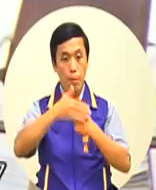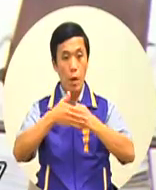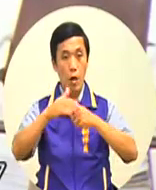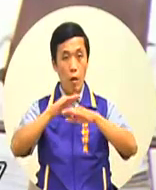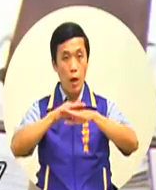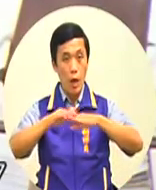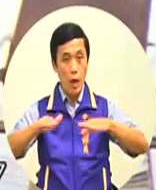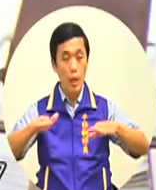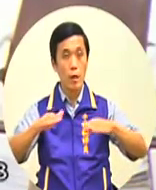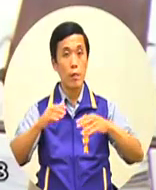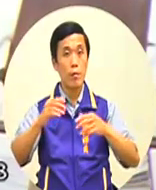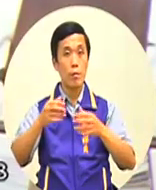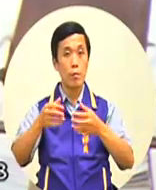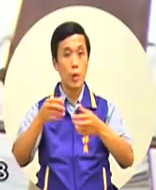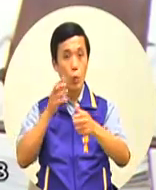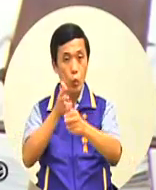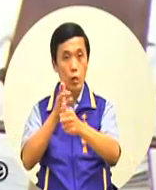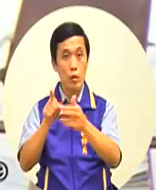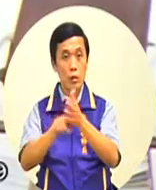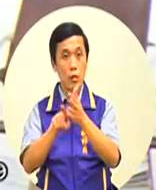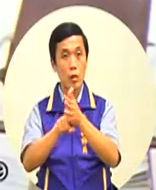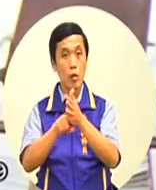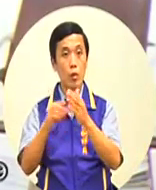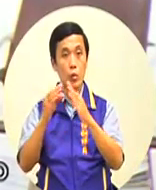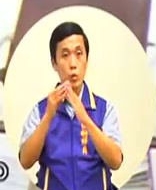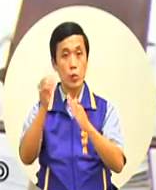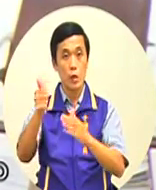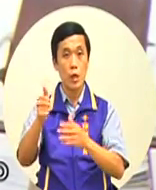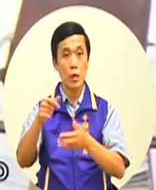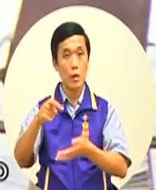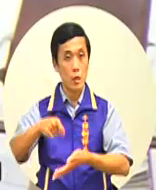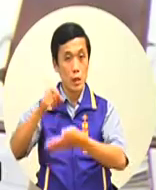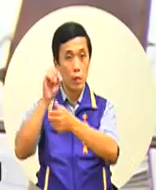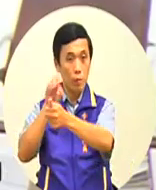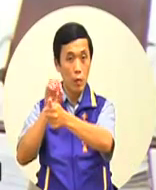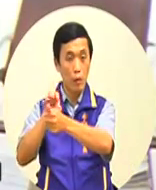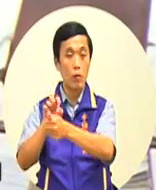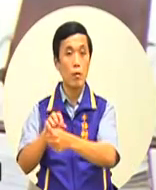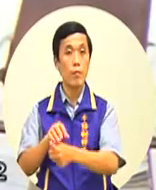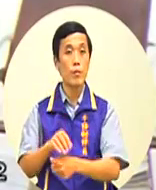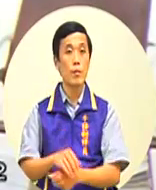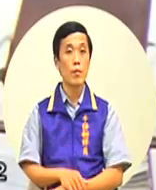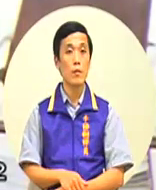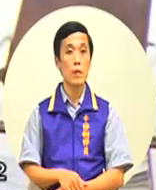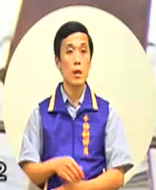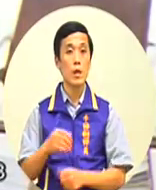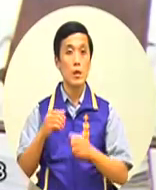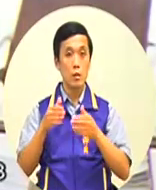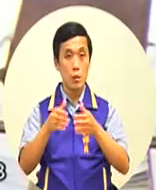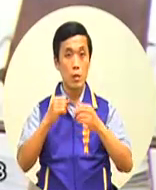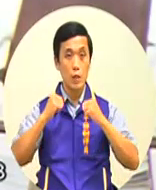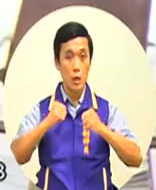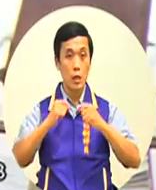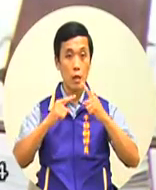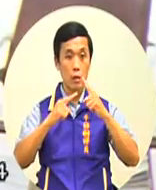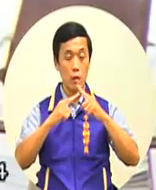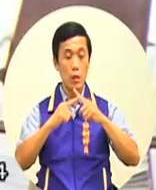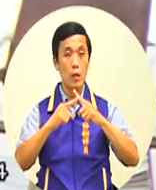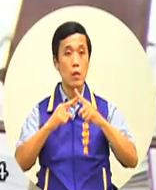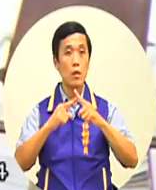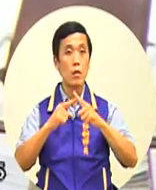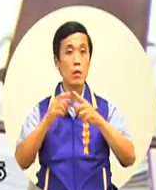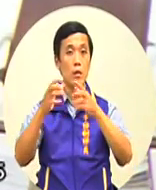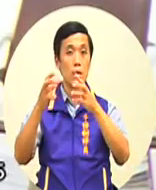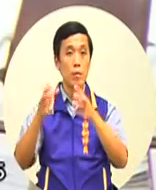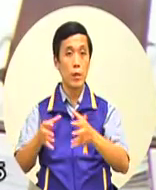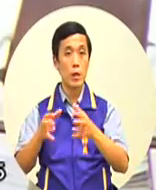做个建议，哦，他也允诺哦，将有可能就是讲，那你健康人半健康人哈，啊，